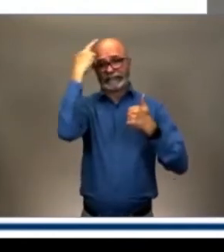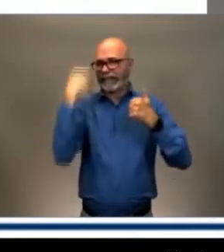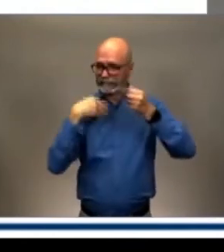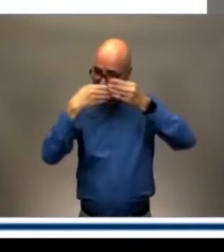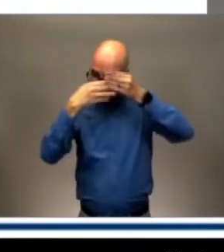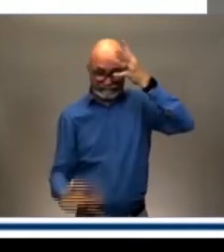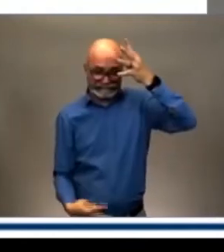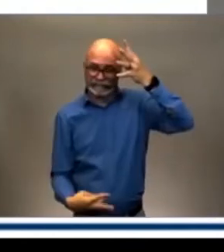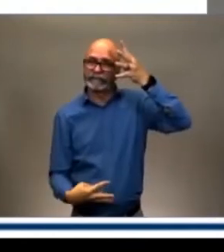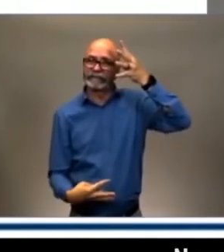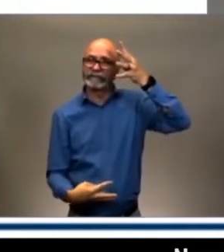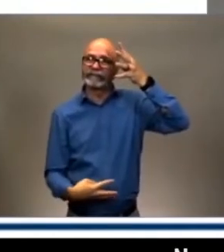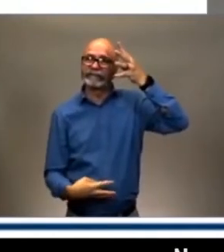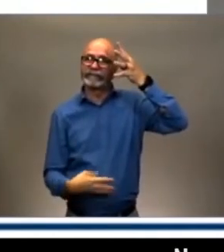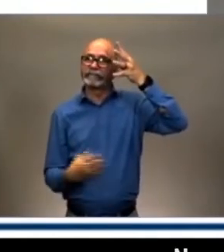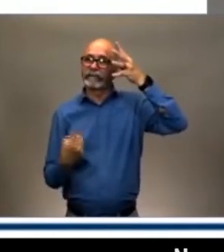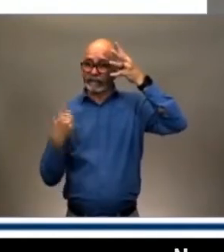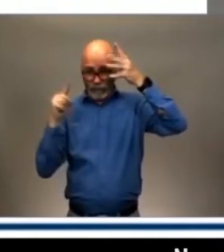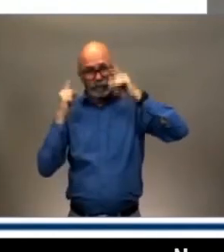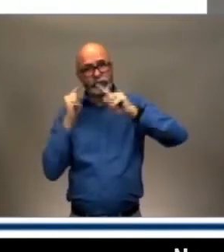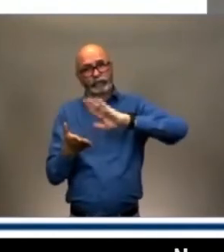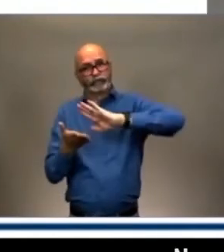la chronique